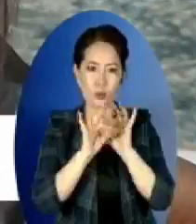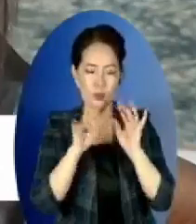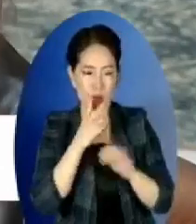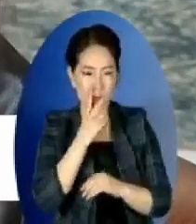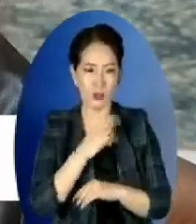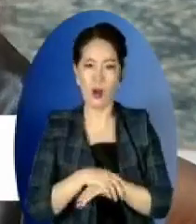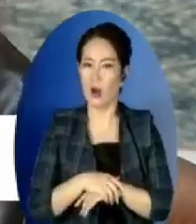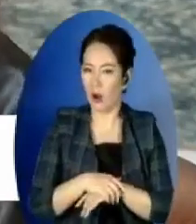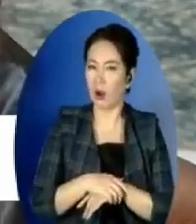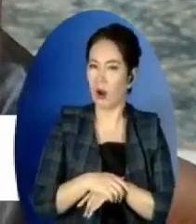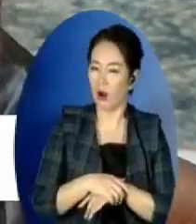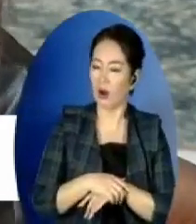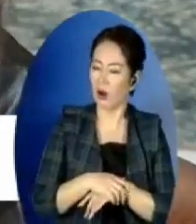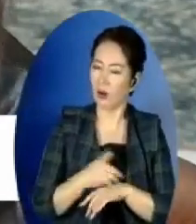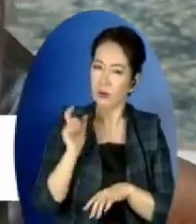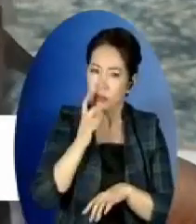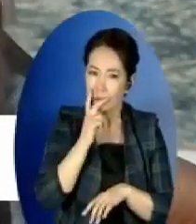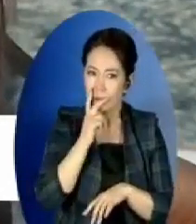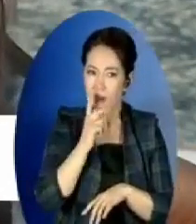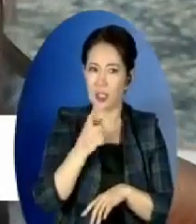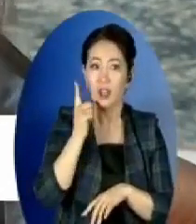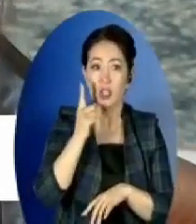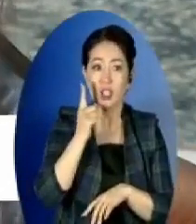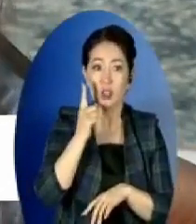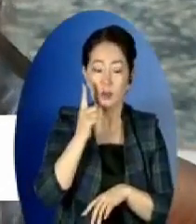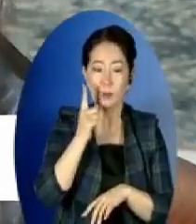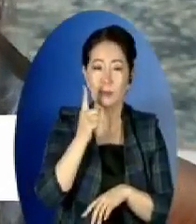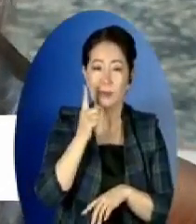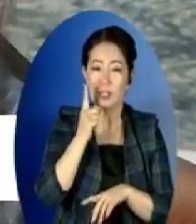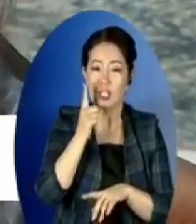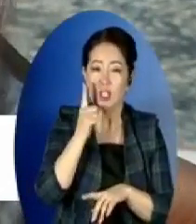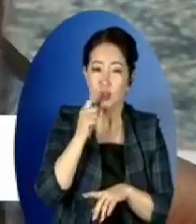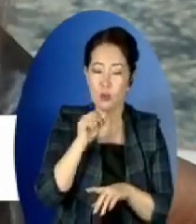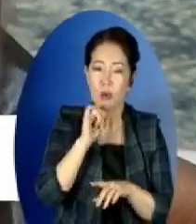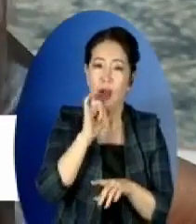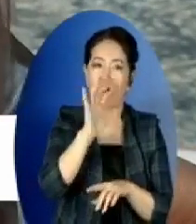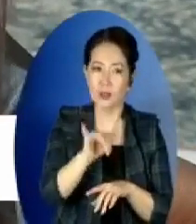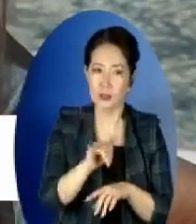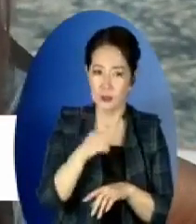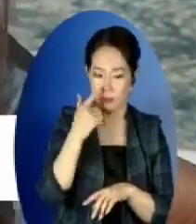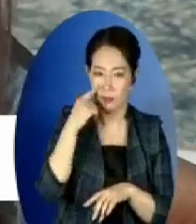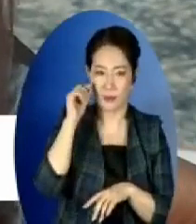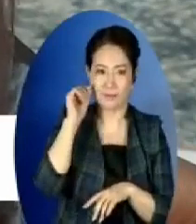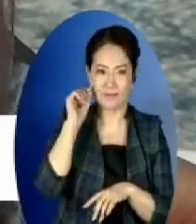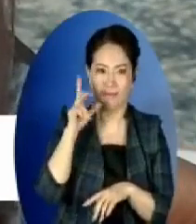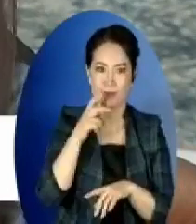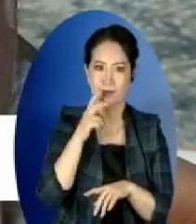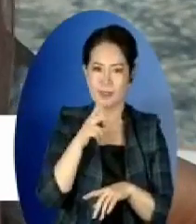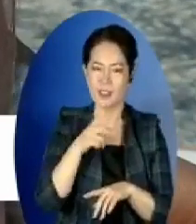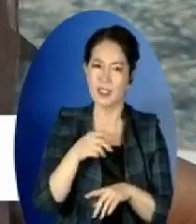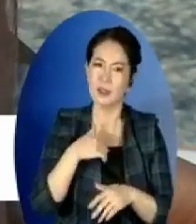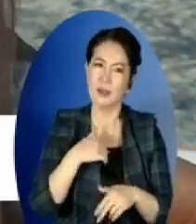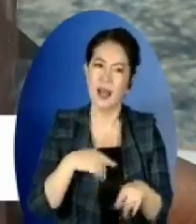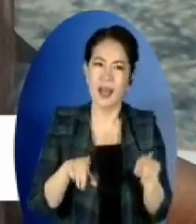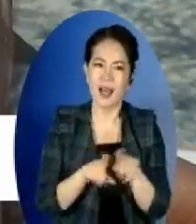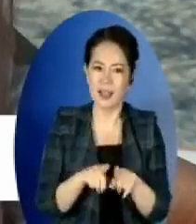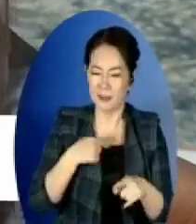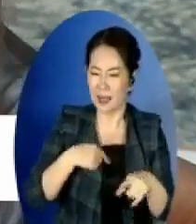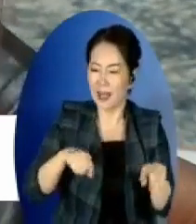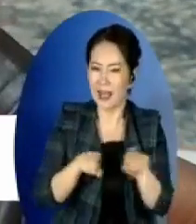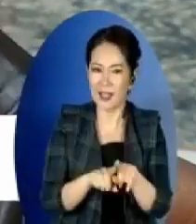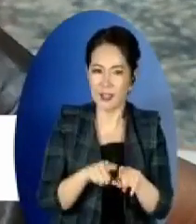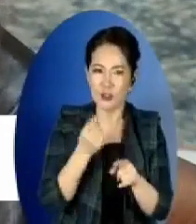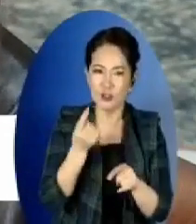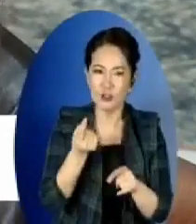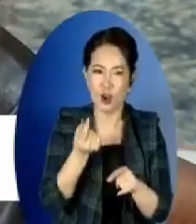байгаа бүх хүмүүс ирж үзэж байгаа. Тэгээд тэр хүмүүс нэг л юм ингээд нэхэж байгаа байхгүй хамгийн сүлд нь ингээд нүд нь ингээд цаанаасаа бид нар ч бас ингээд энэ хүмүүс шиг